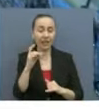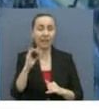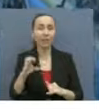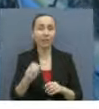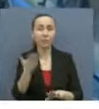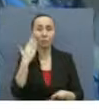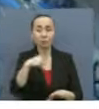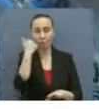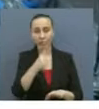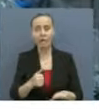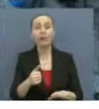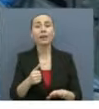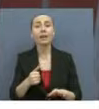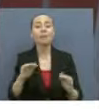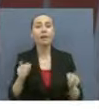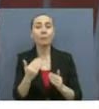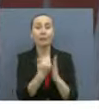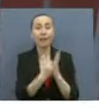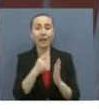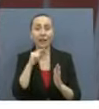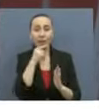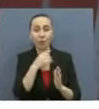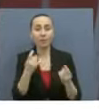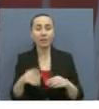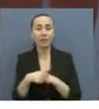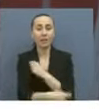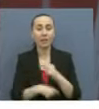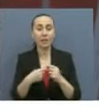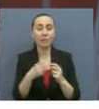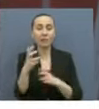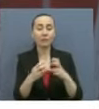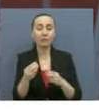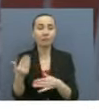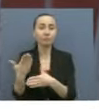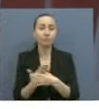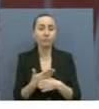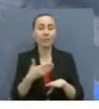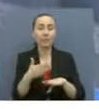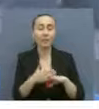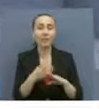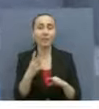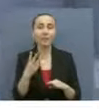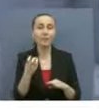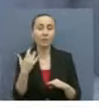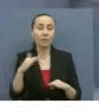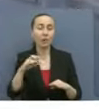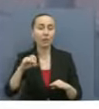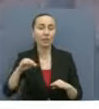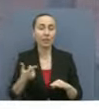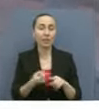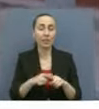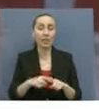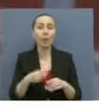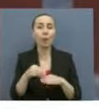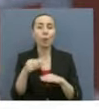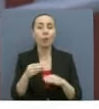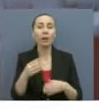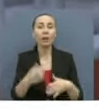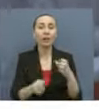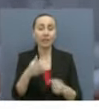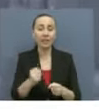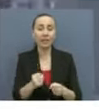рамках программы экономики простых вещей предприятие получило кредит в 300 миллионов тенге. Цель – пополнение оборотных средств и покупка доильного оборудования с